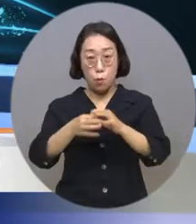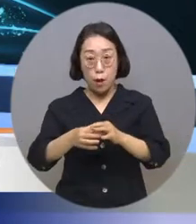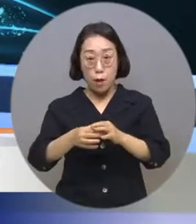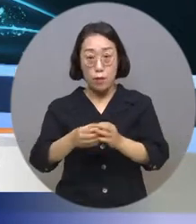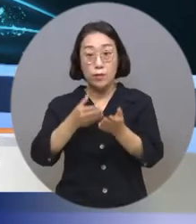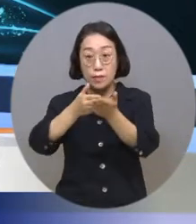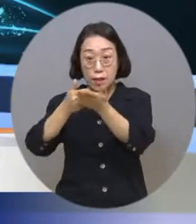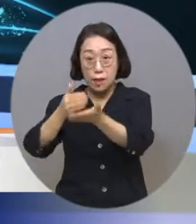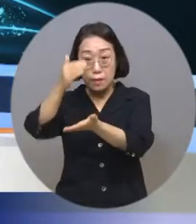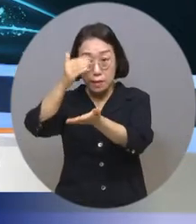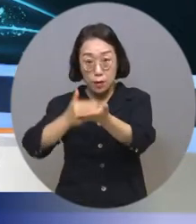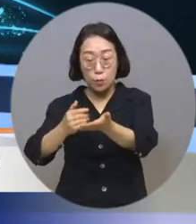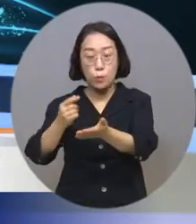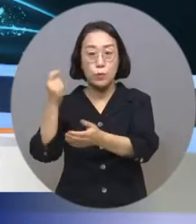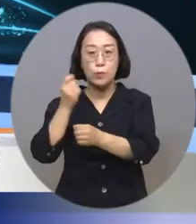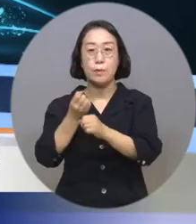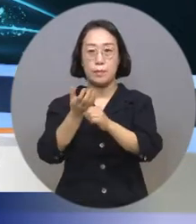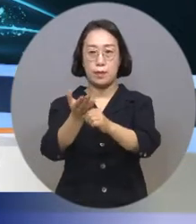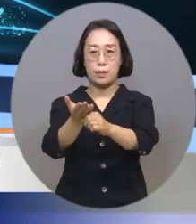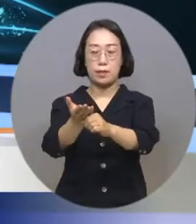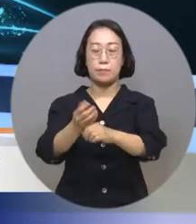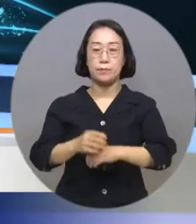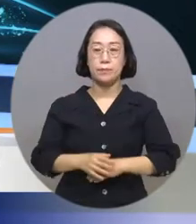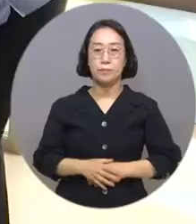목소리를 박성용 기자가 들어봤습니다.